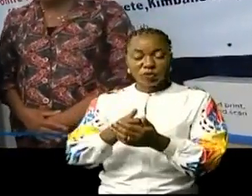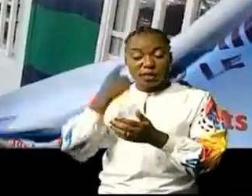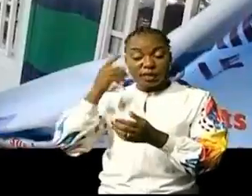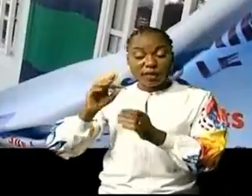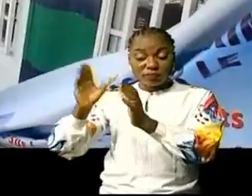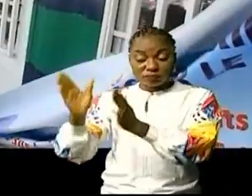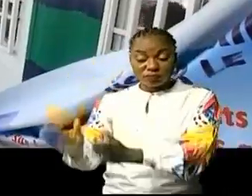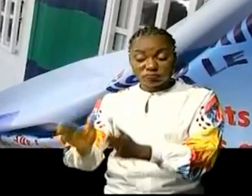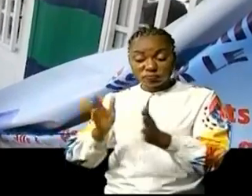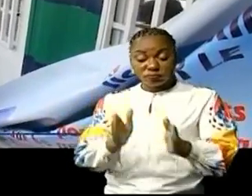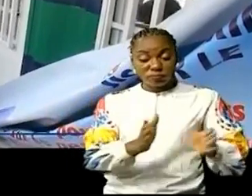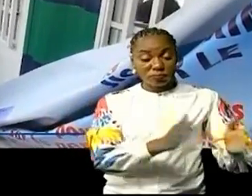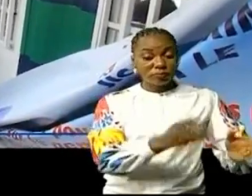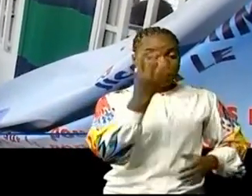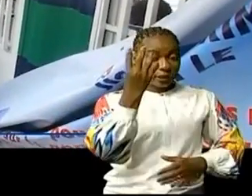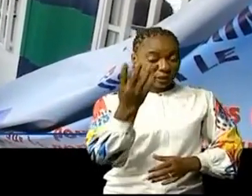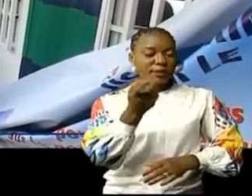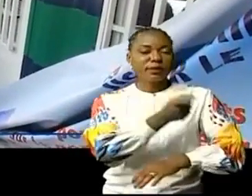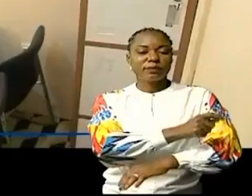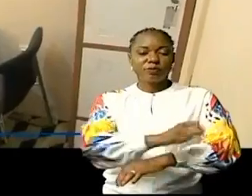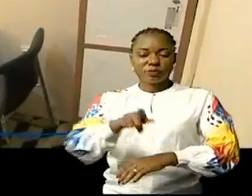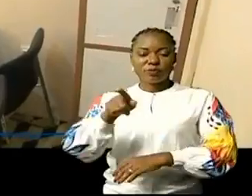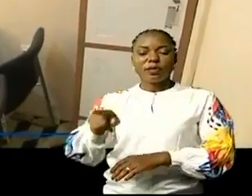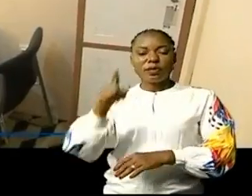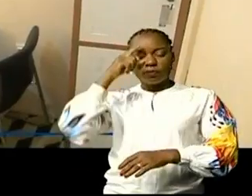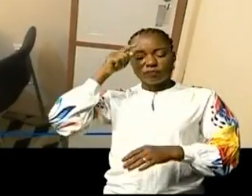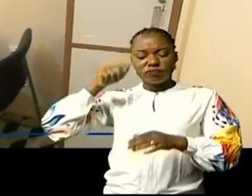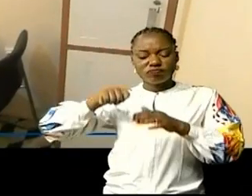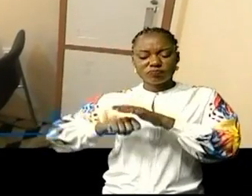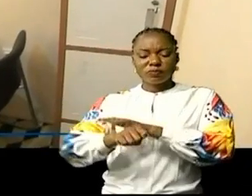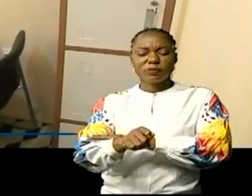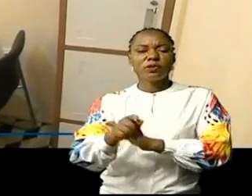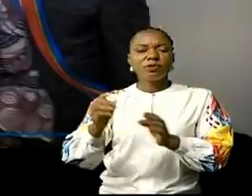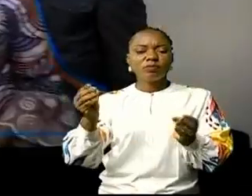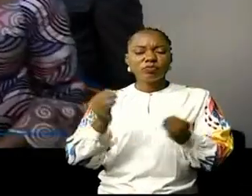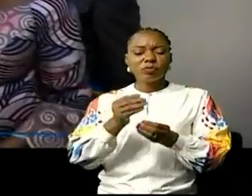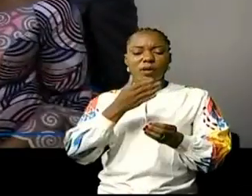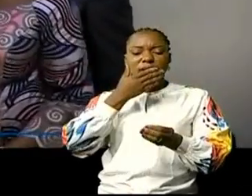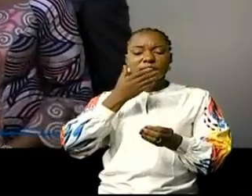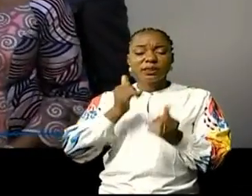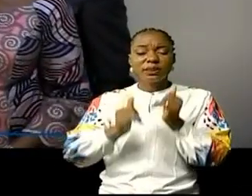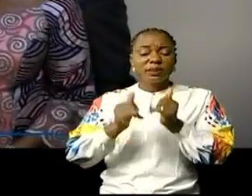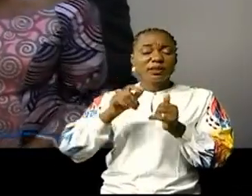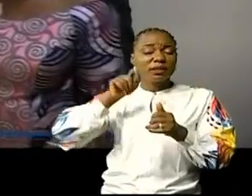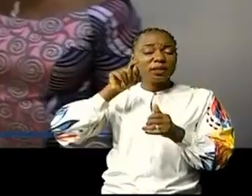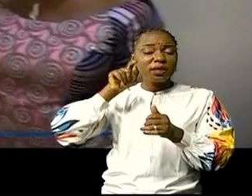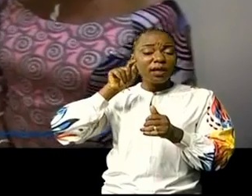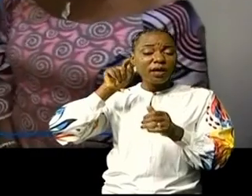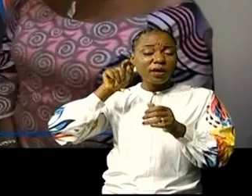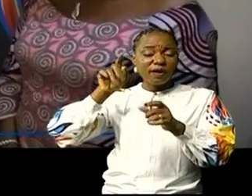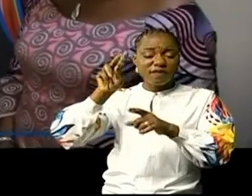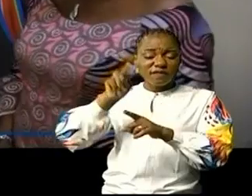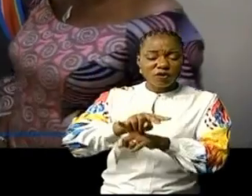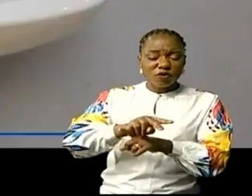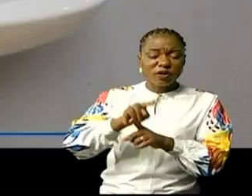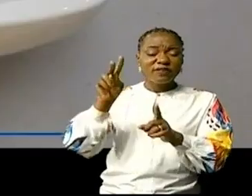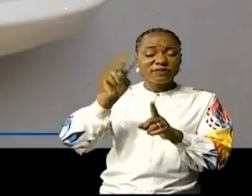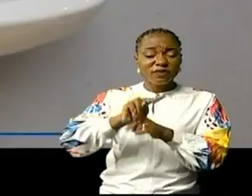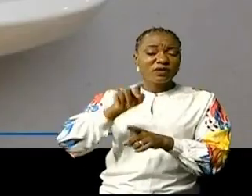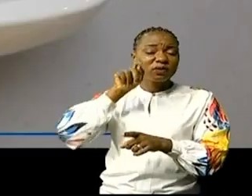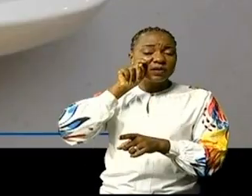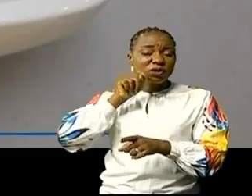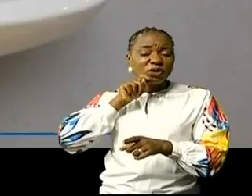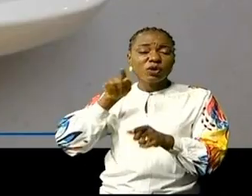de proximité vont permettre aux agents des affaires sociales, genre famille et personnes vulnérables,